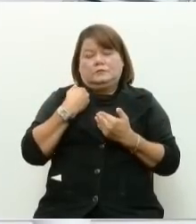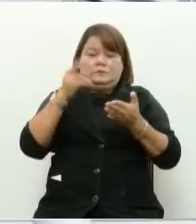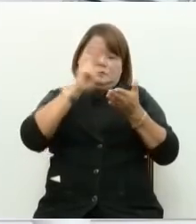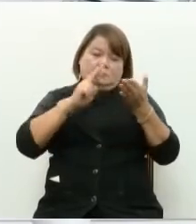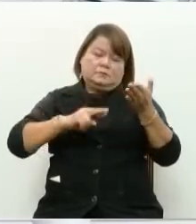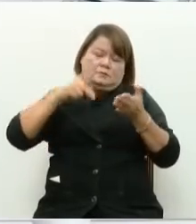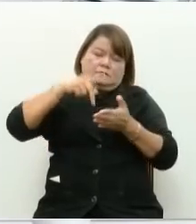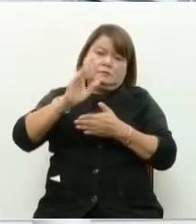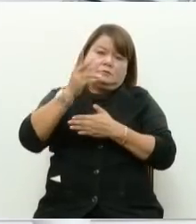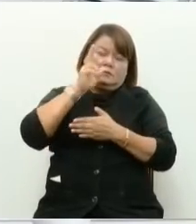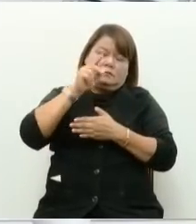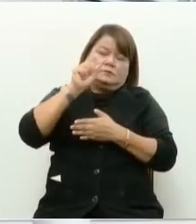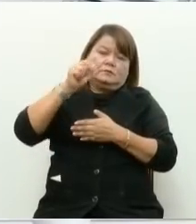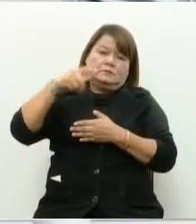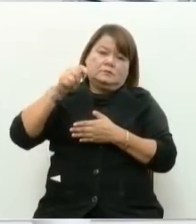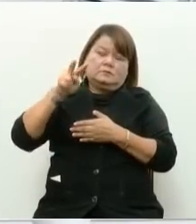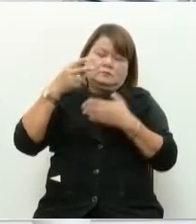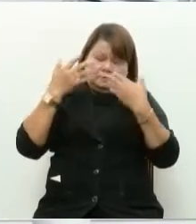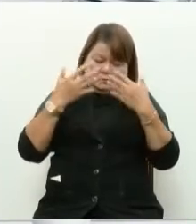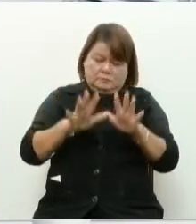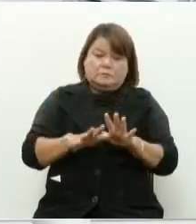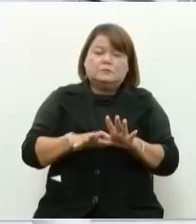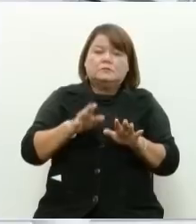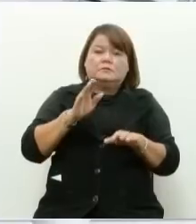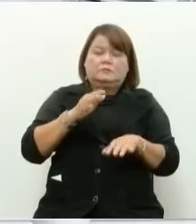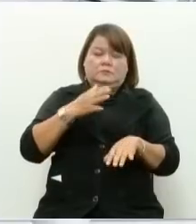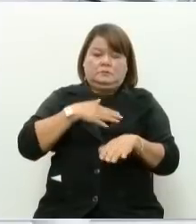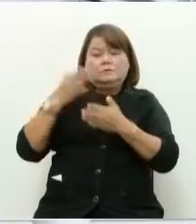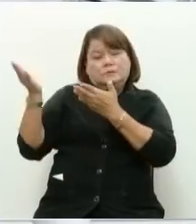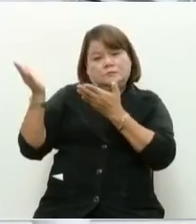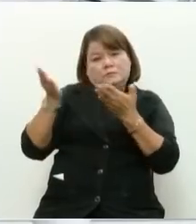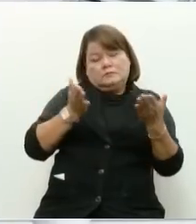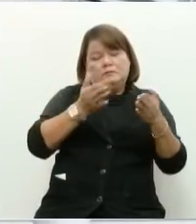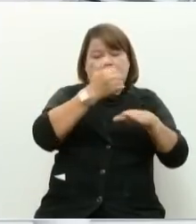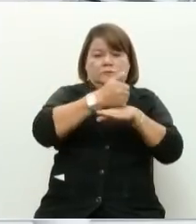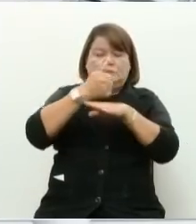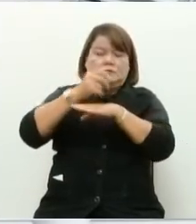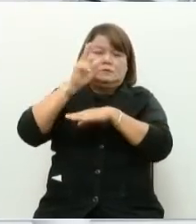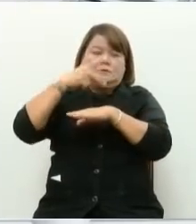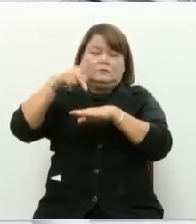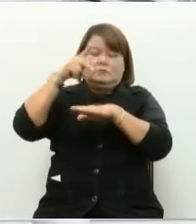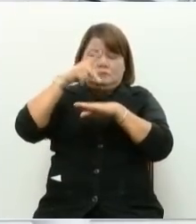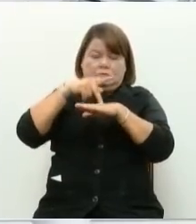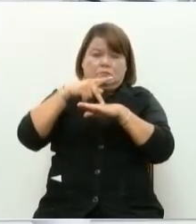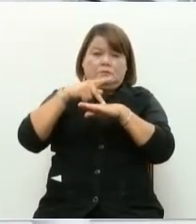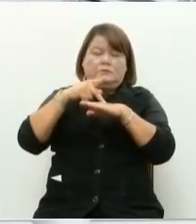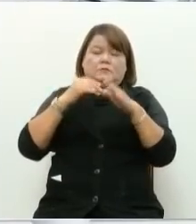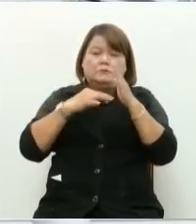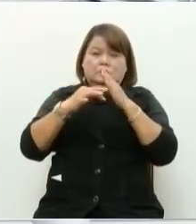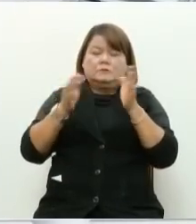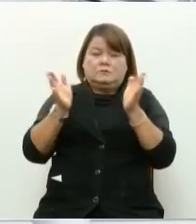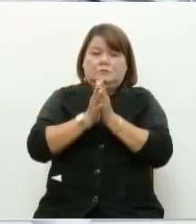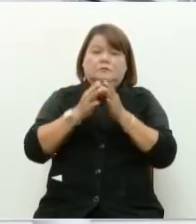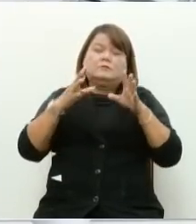เช้าข่าวสปทผมก็จะได้เชิญท่านผู้บริหารระดับเขตพื้นที่นะครับร่วมประชุมเพื่